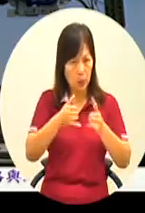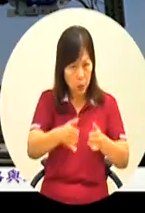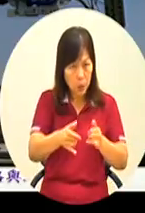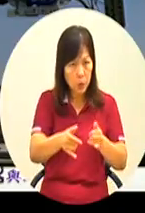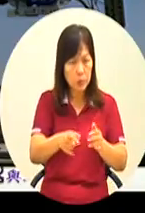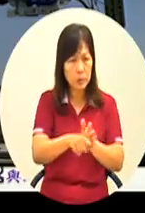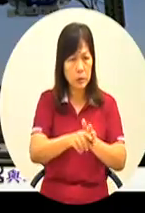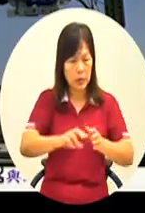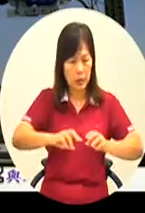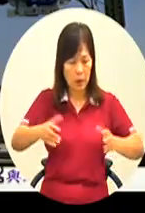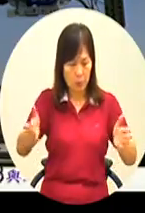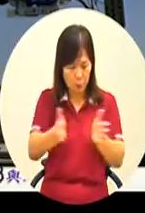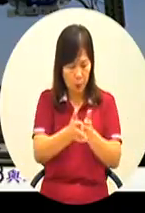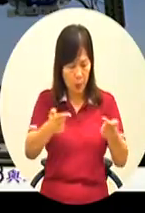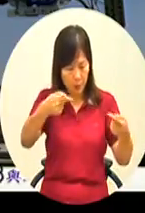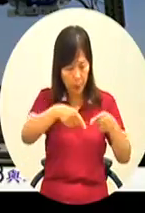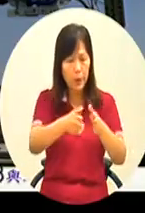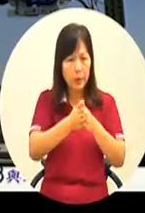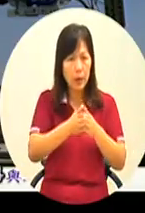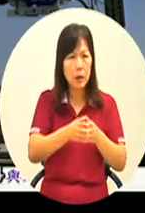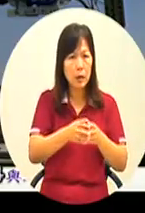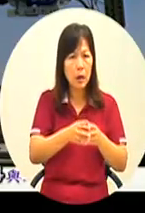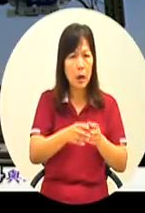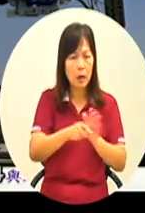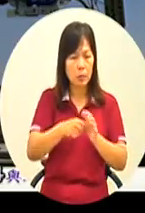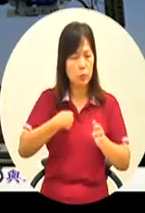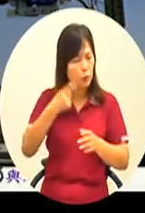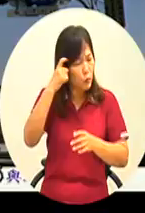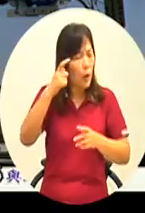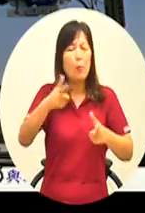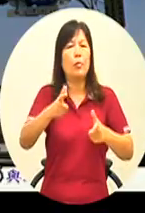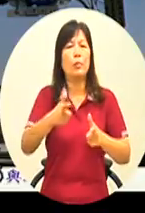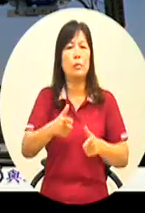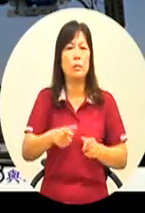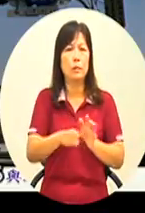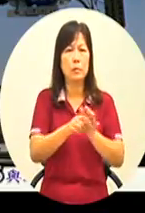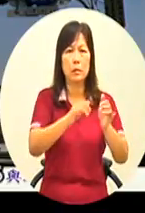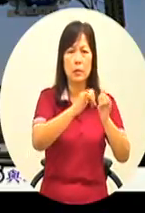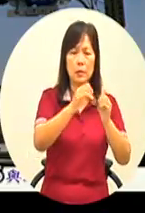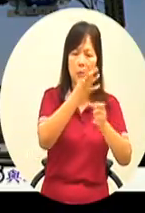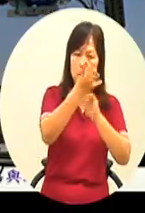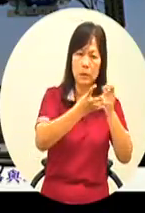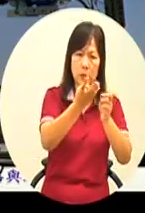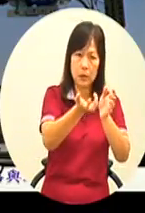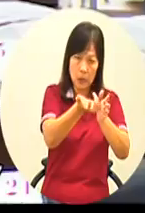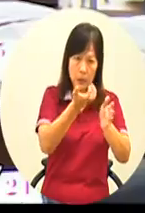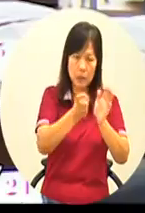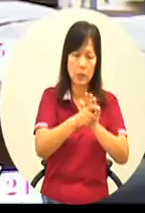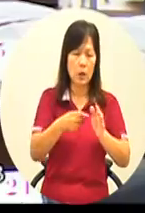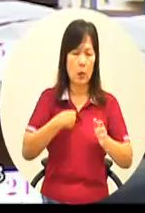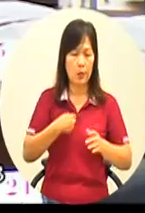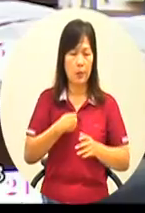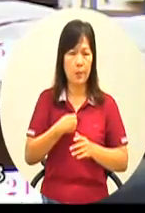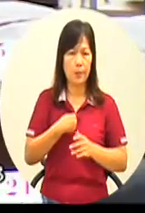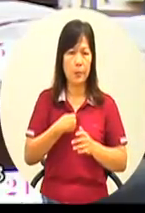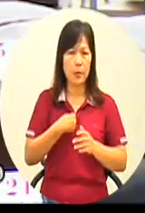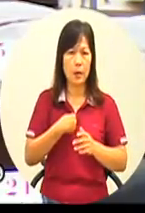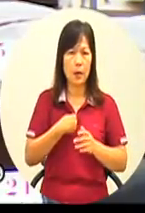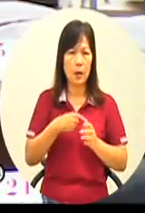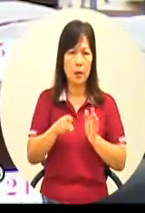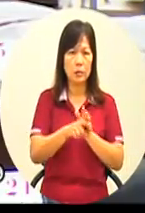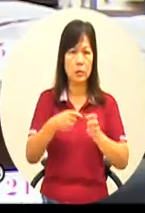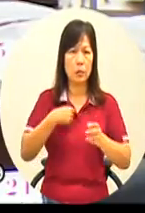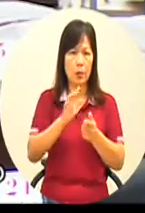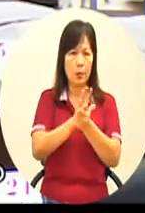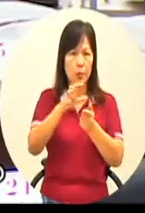势必要整合。为什么要讲整合？整合不是我的意思，是在4年前，本县用到这条路好不